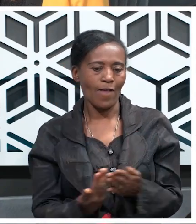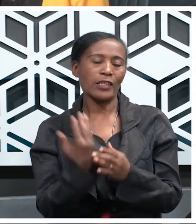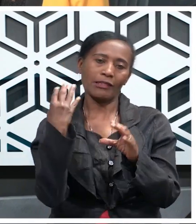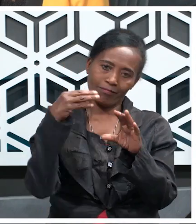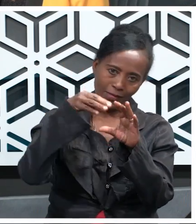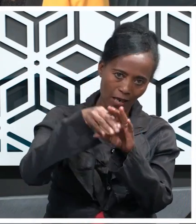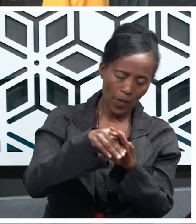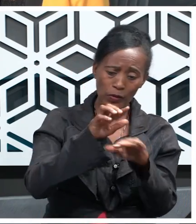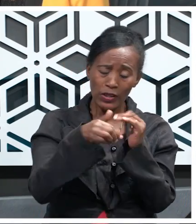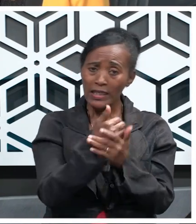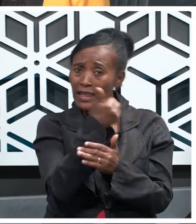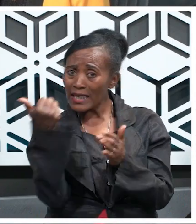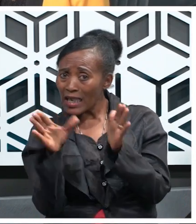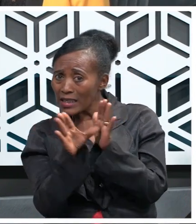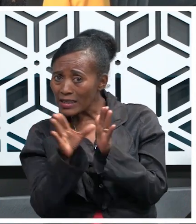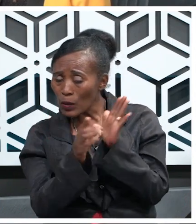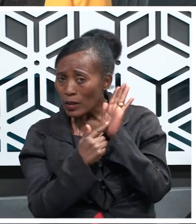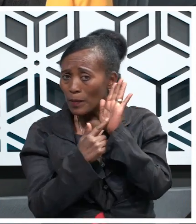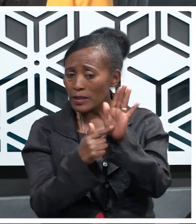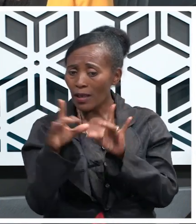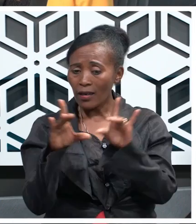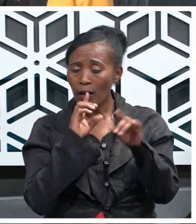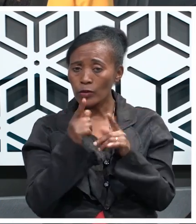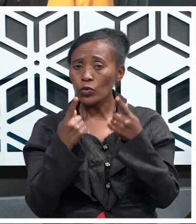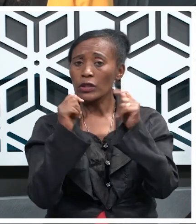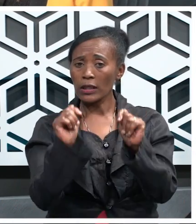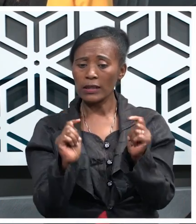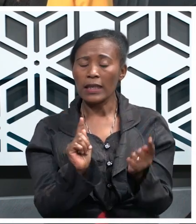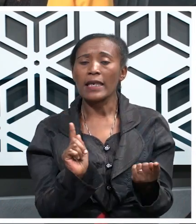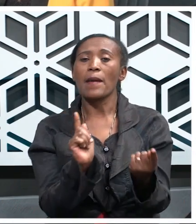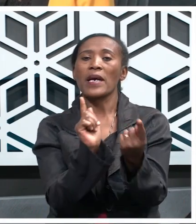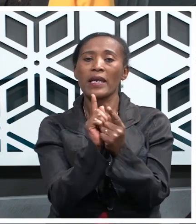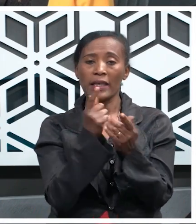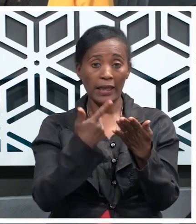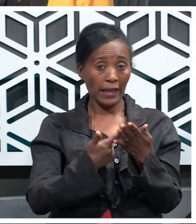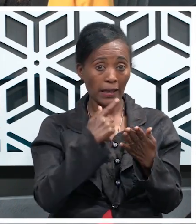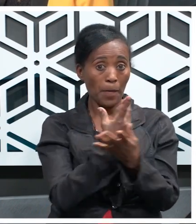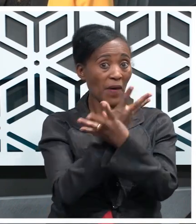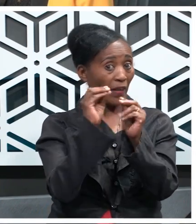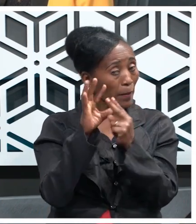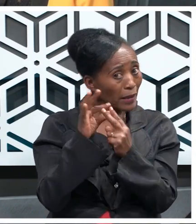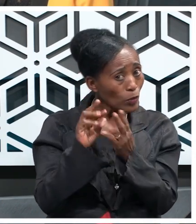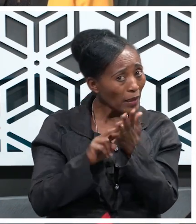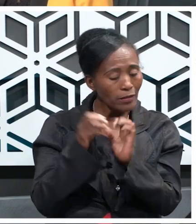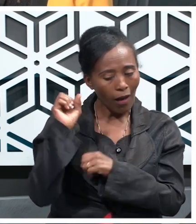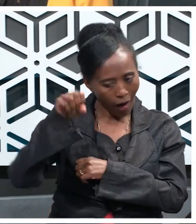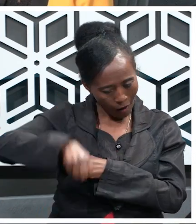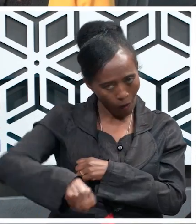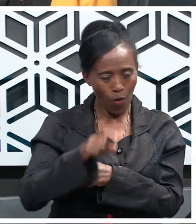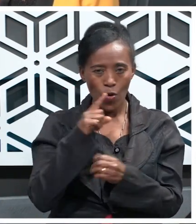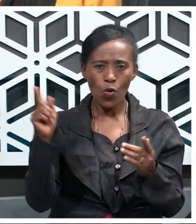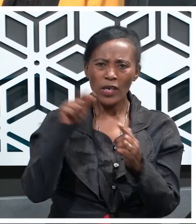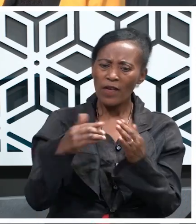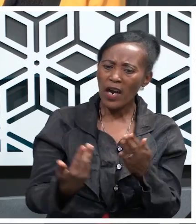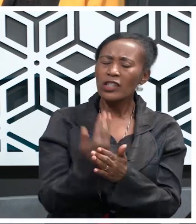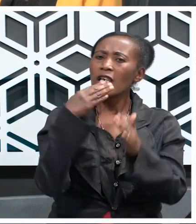ወደ አርቱ ነው የተቀላቀልኩት። ስለዚህ ሌላው ገጽታሽን ለማሳየት ካደረክሽው ጥረት ጋር ለመገናኘት ነው ይሄኛውን መስክ የመረጥሽው ማለት ነው።